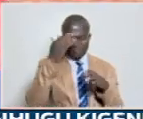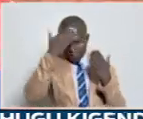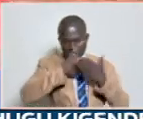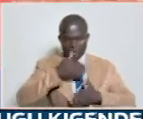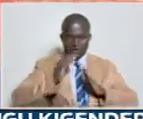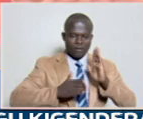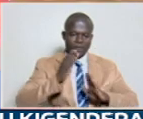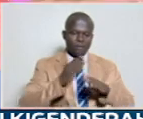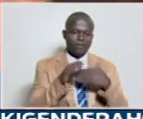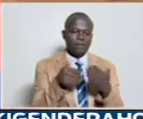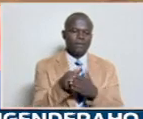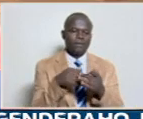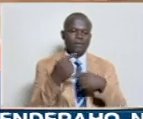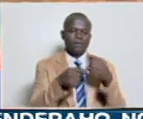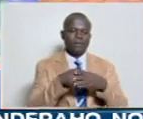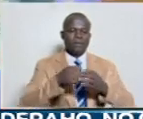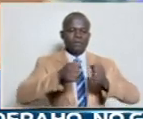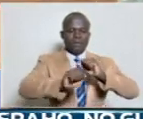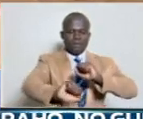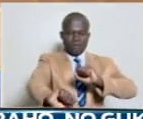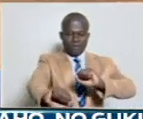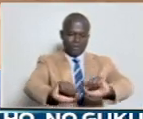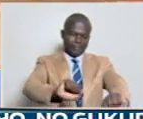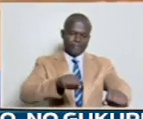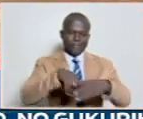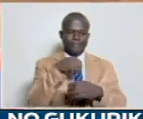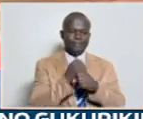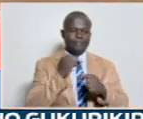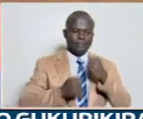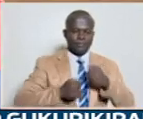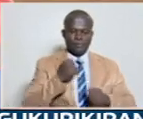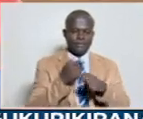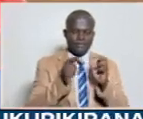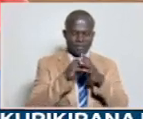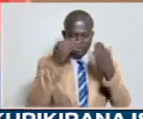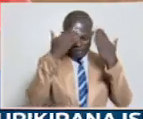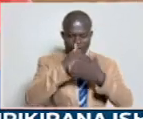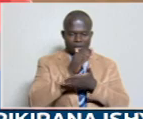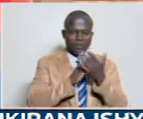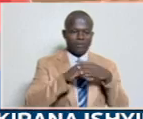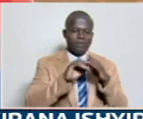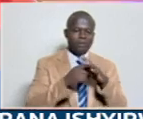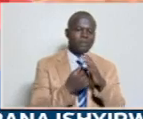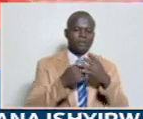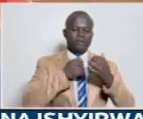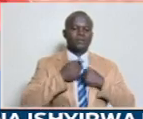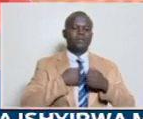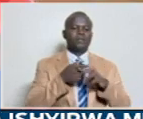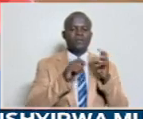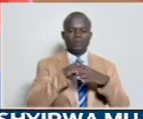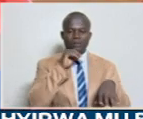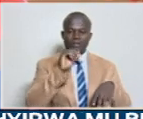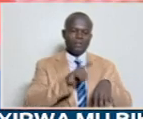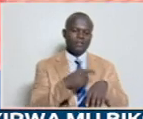uru rugendo rugamije kugorora umubiri, rugamije kugira ngo umuntu akore siporo kandi bikorwe nijoro, ni kimwe mu byatangijwe rero mu Rwanda, si n'inshuro ya